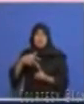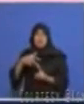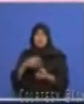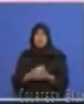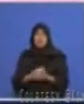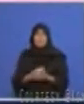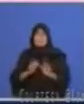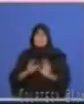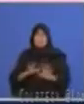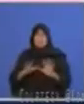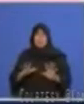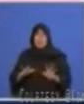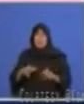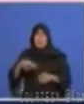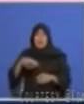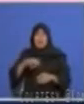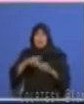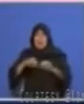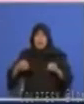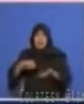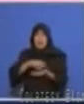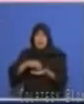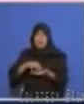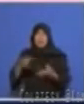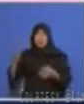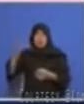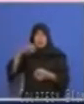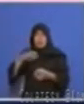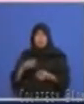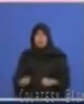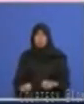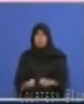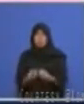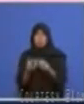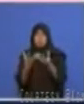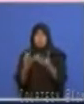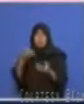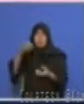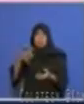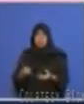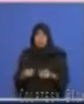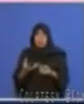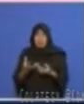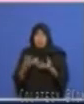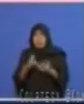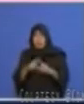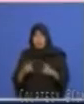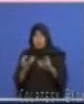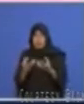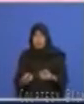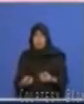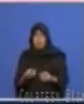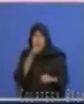inianyak yang tada hujan dan padinya itu mau berbuah tidak sanggup mati pun tidak mau Akhirnya makanan